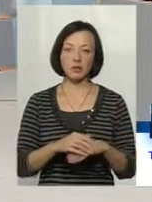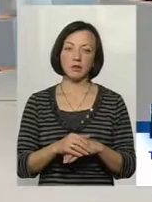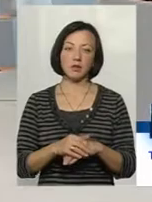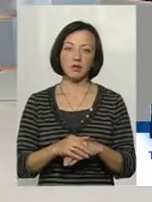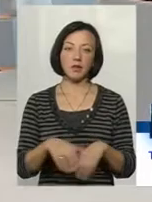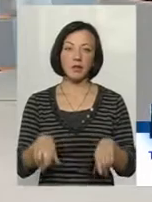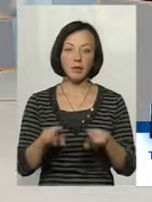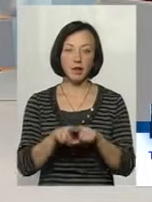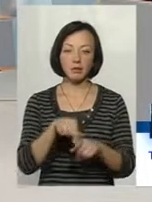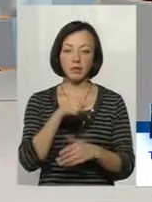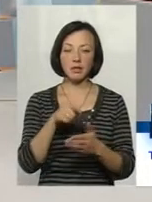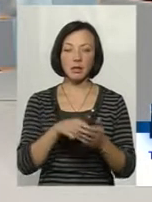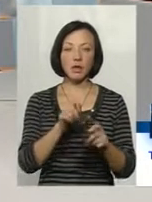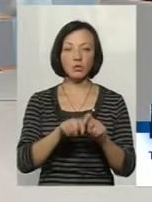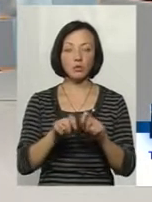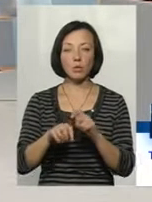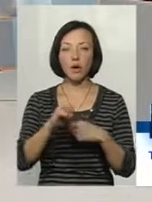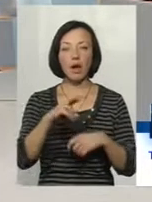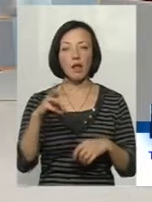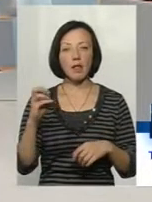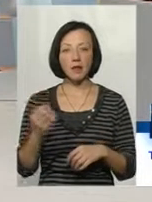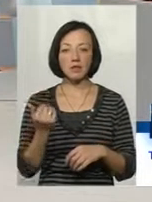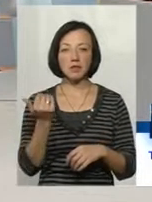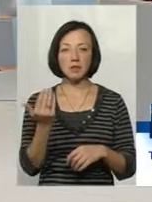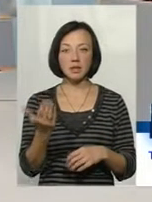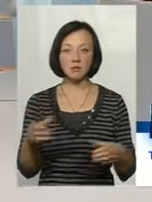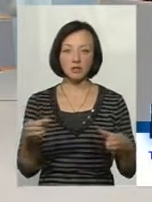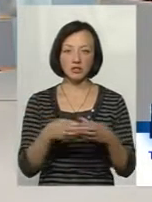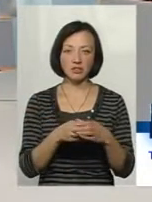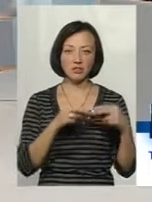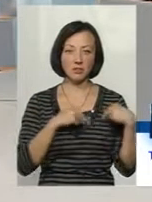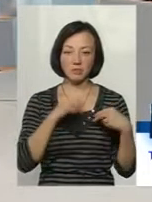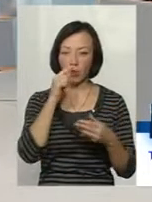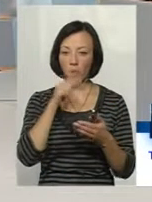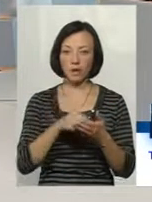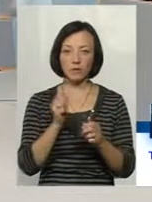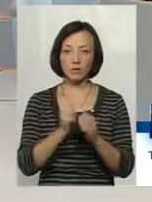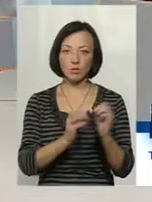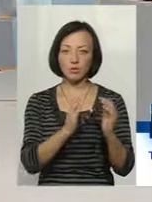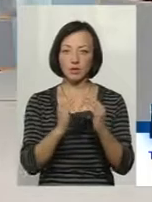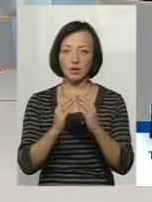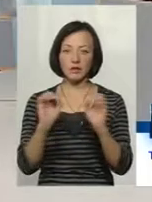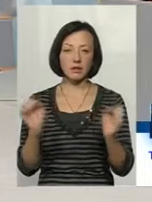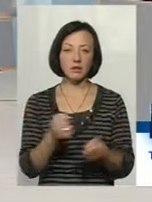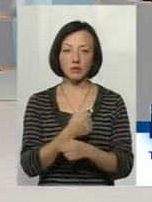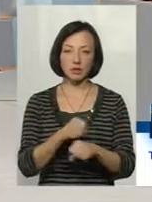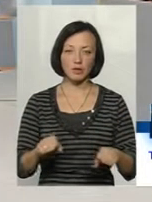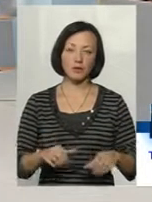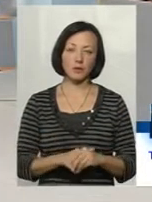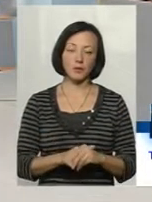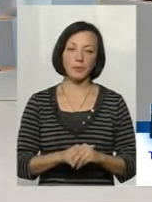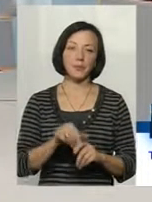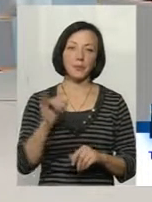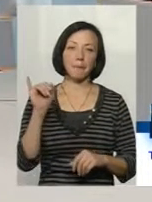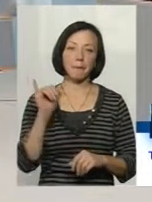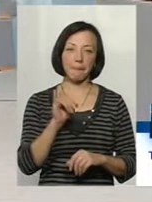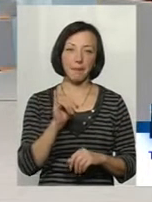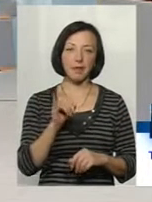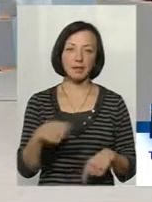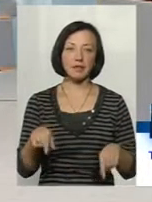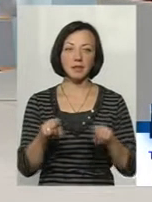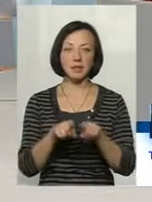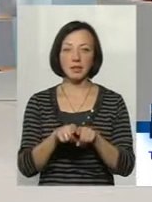ці питання контролює, але, звичайно, з їхнім штатом якби попасти в кожний будинок теж неможливо. Ну і